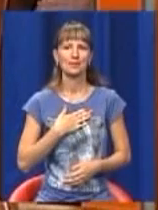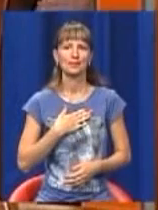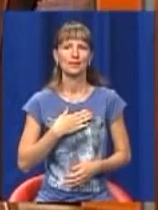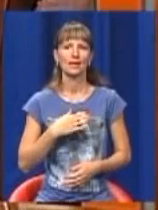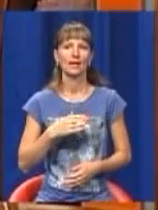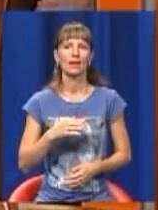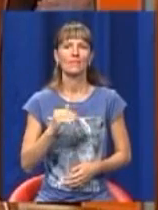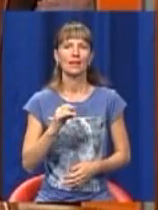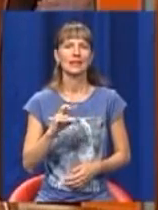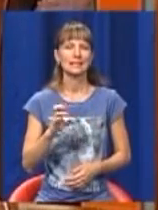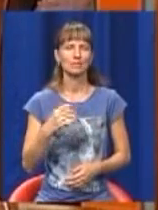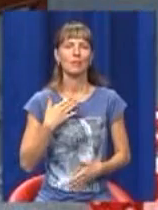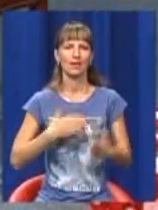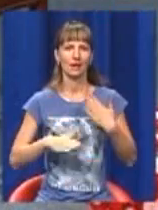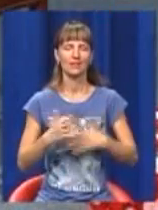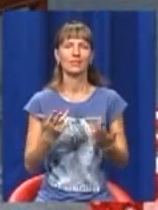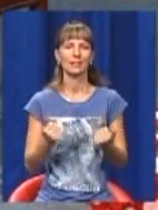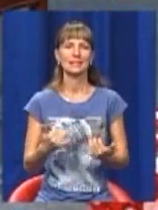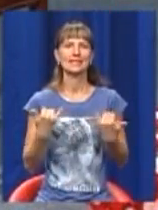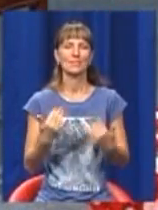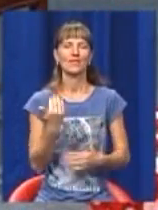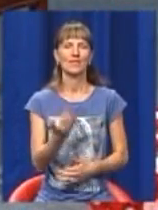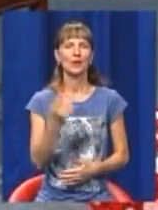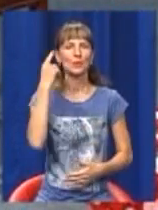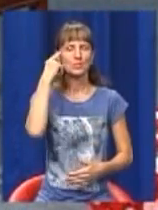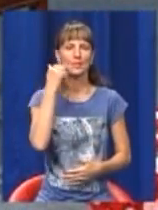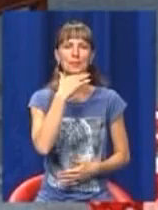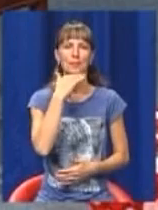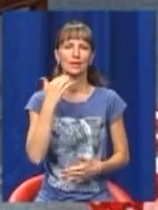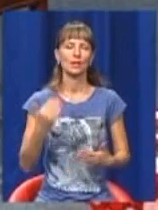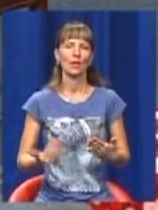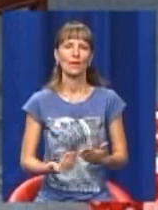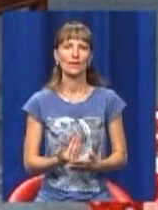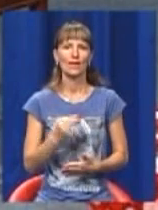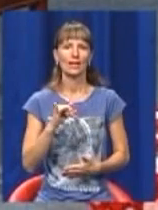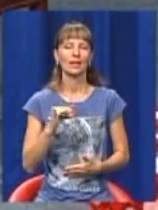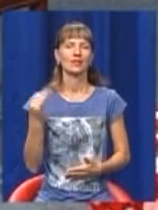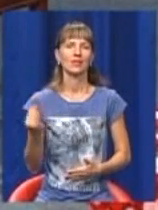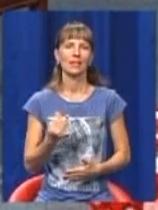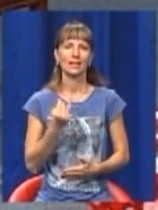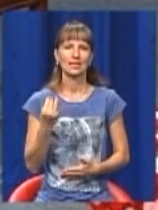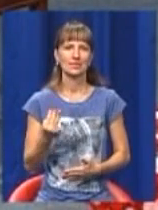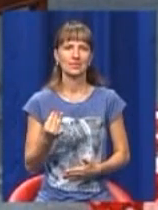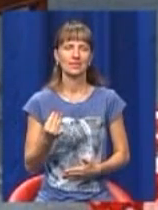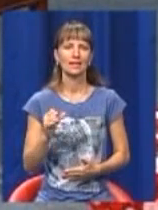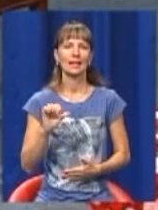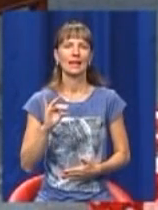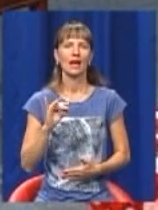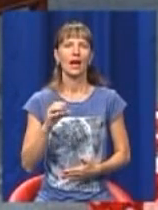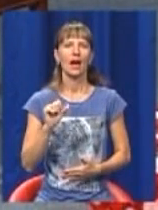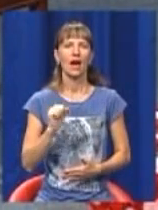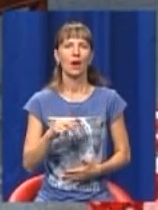раді? Да. Так, сьогодні ви дізнаєтеся багато нового та цікавого, а саме